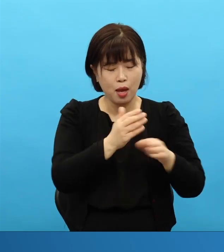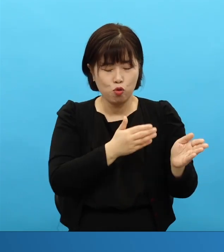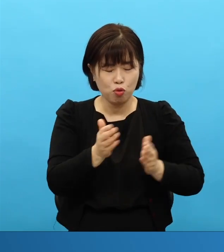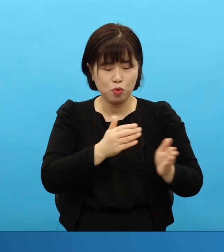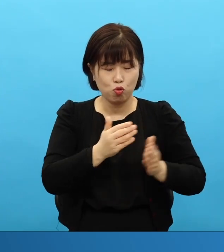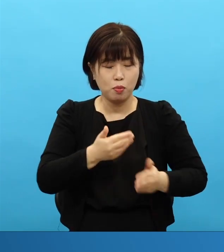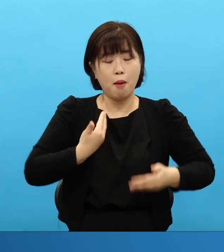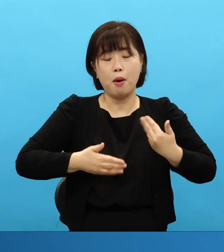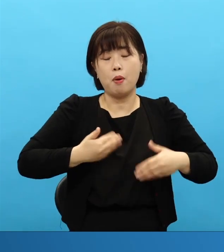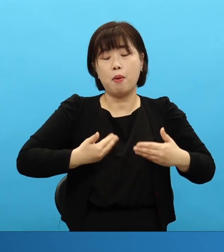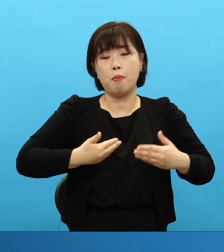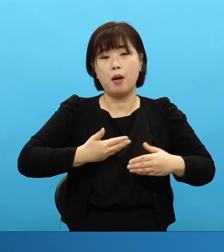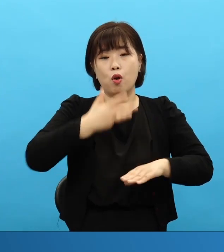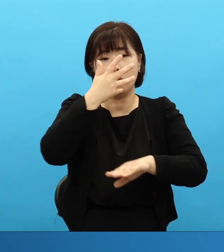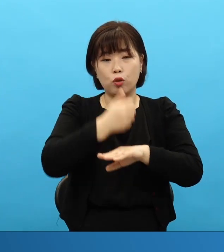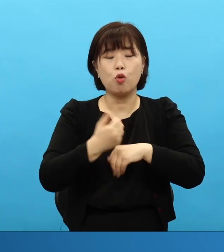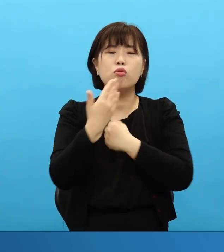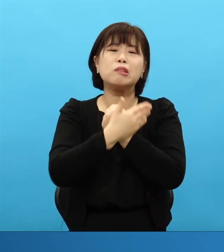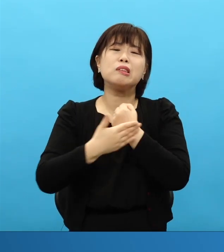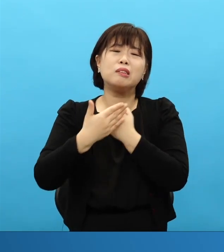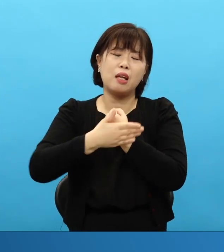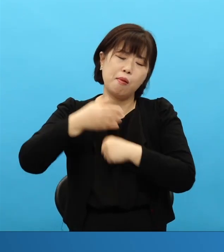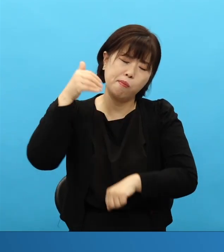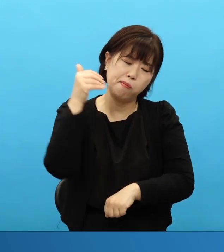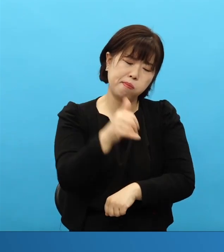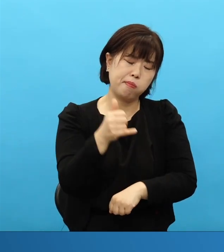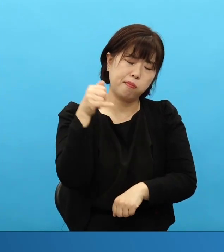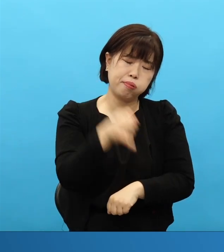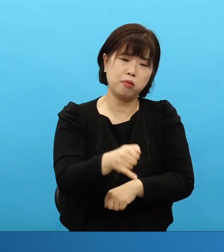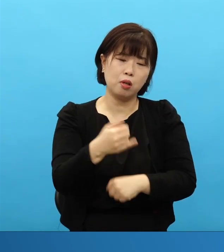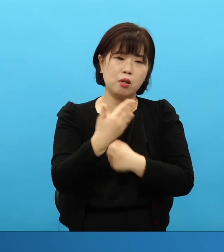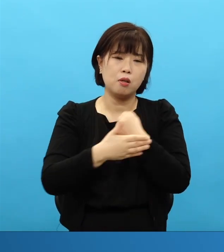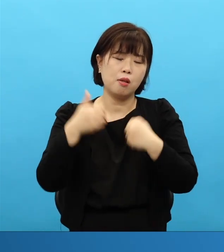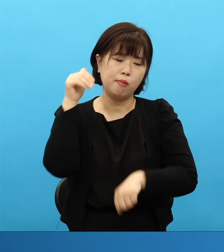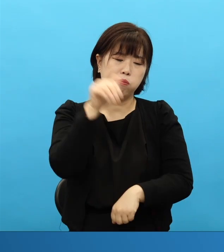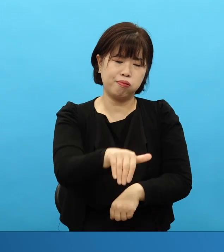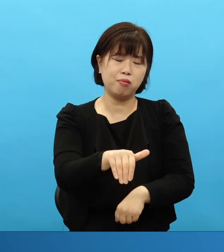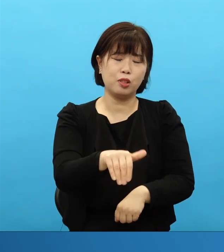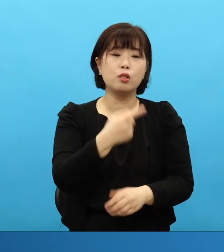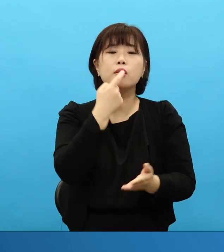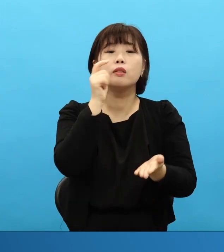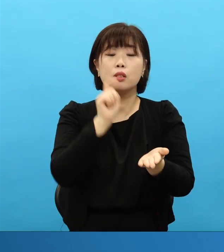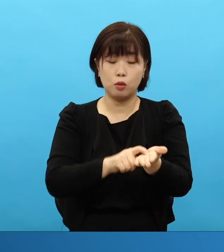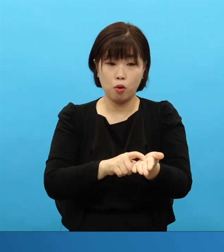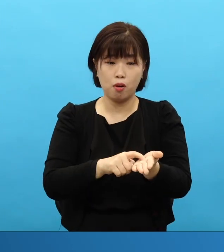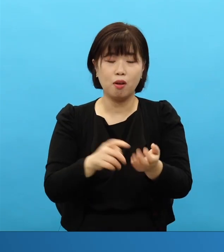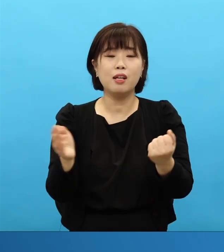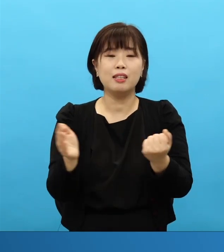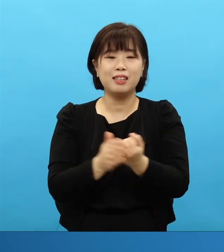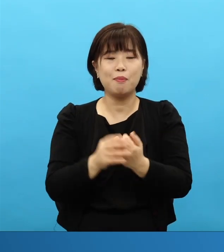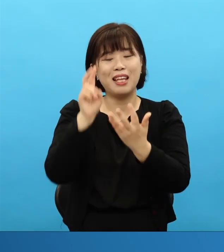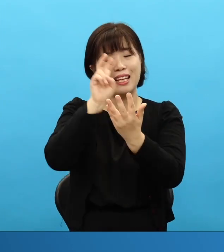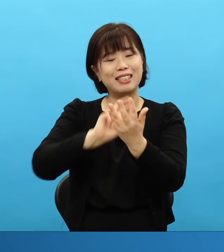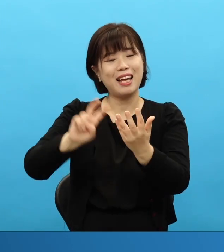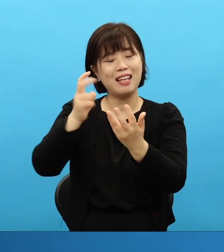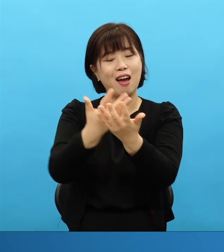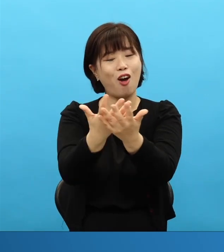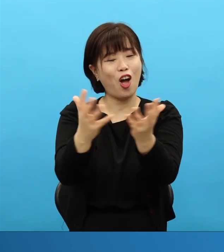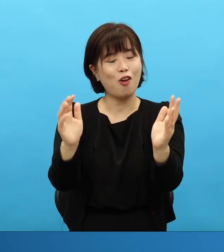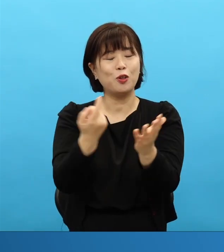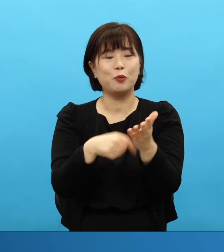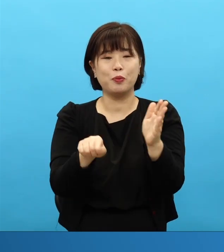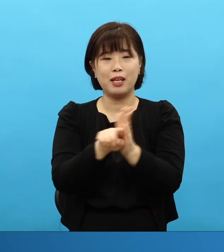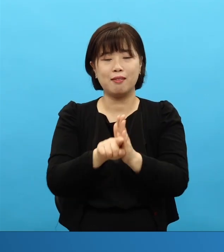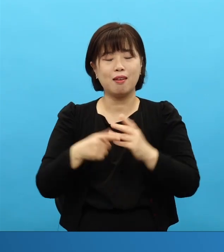제일 사각지대에 있는 우리 찬양 담당자들인데 우리 그분들을 위해서 함께 계속